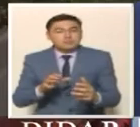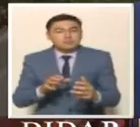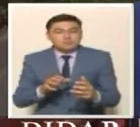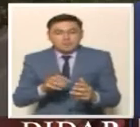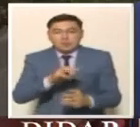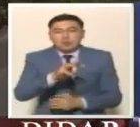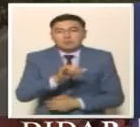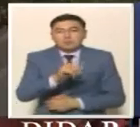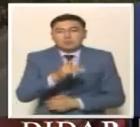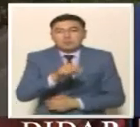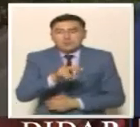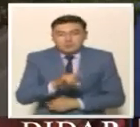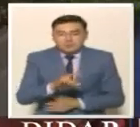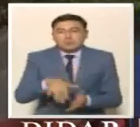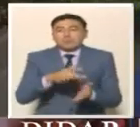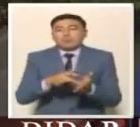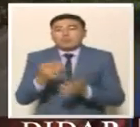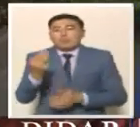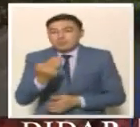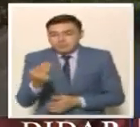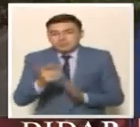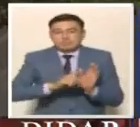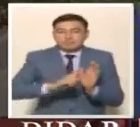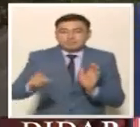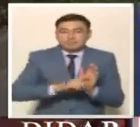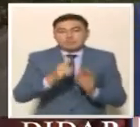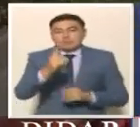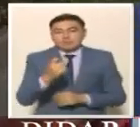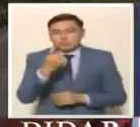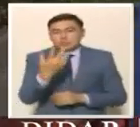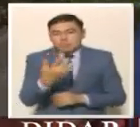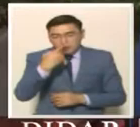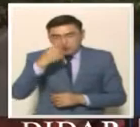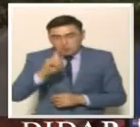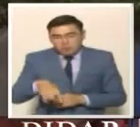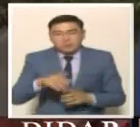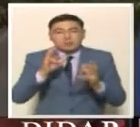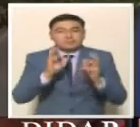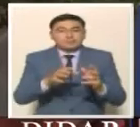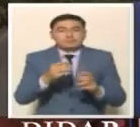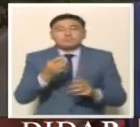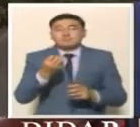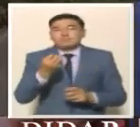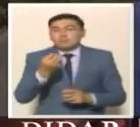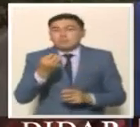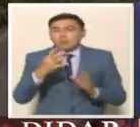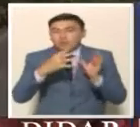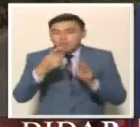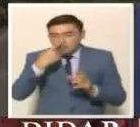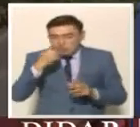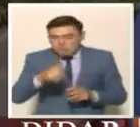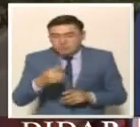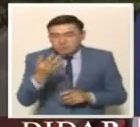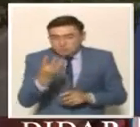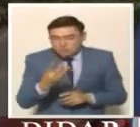Мұнайлы ауданына, Ақтау қаласы және Мұнайлы ауданына қатынайтын 105 автобус маршрутымен төрттік